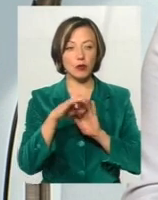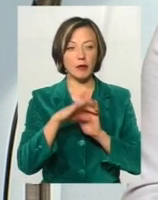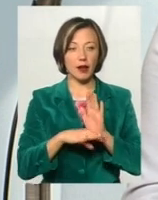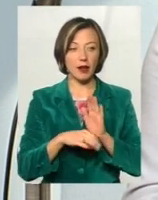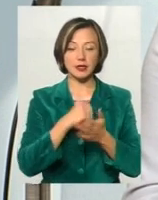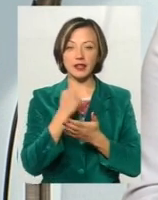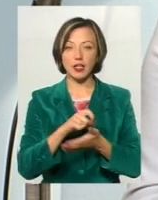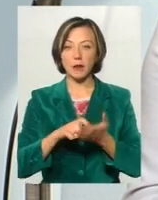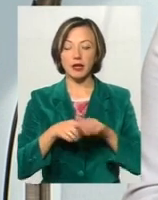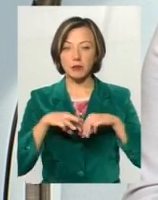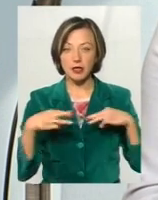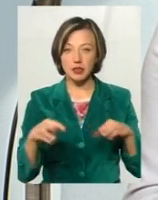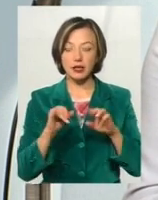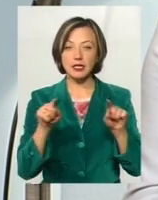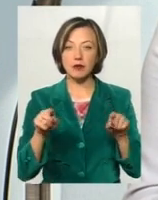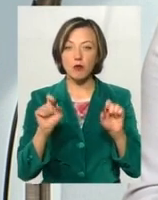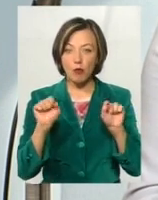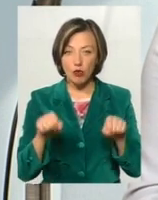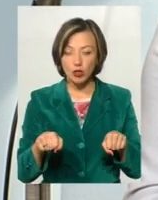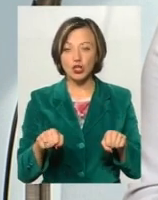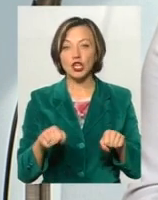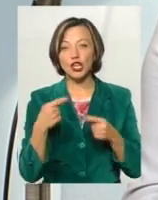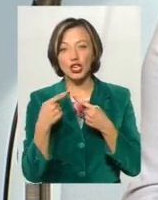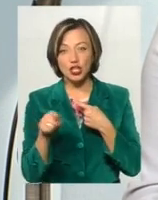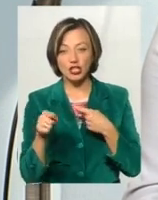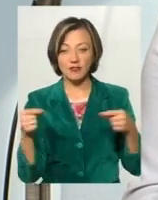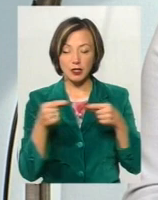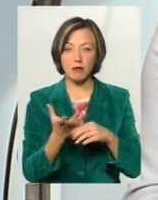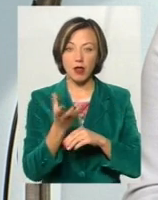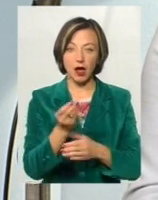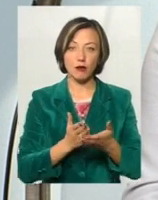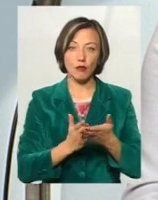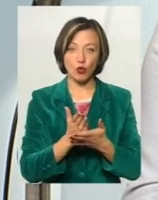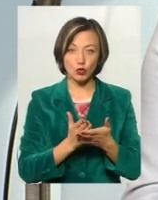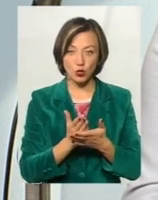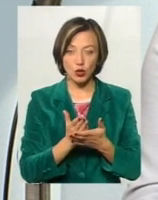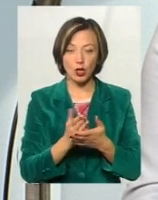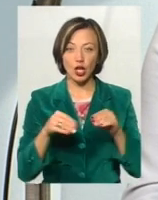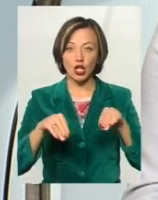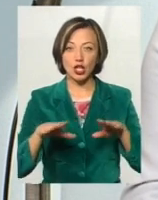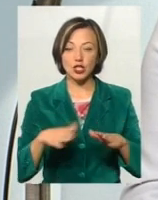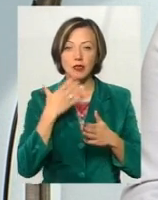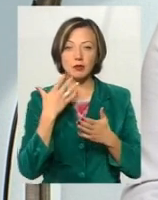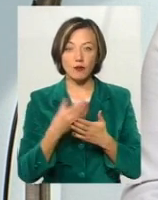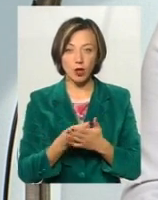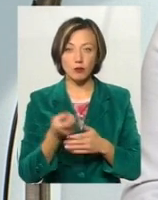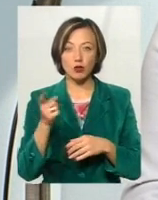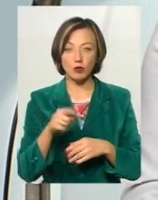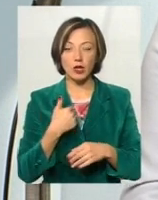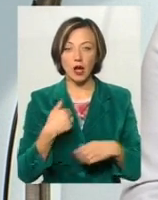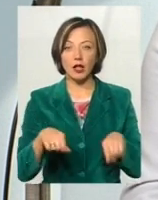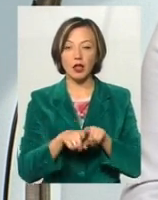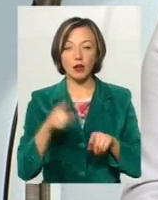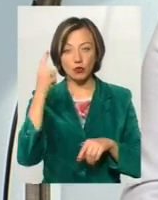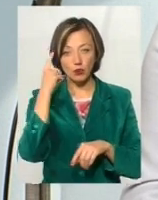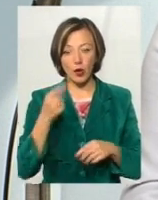Кабінетом Міністрів, а також засновник може визначати інші платні послуги рішенням своїм. Тому я так думаю,